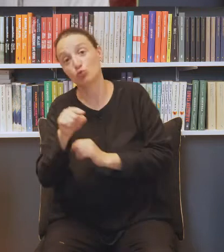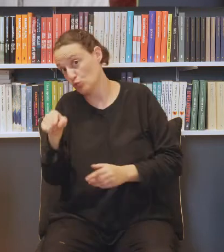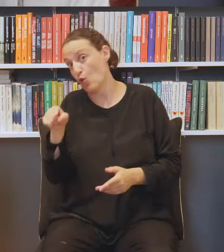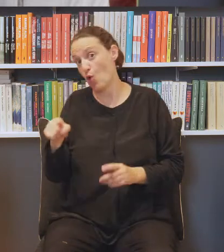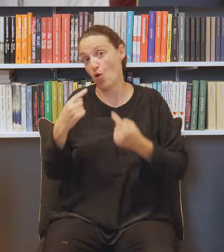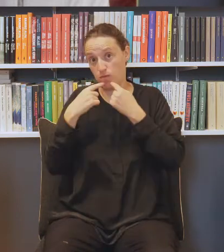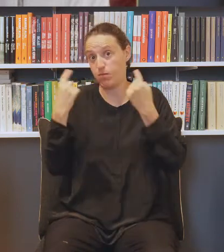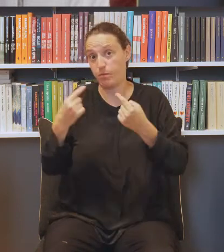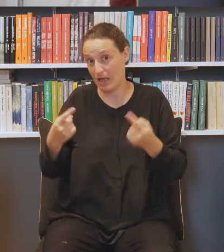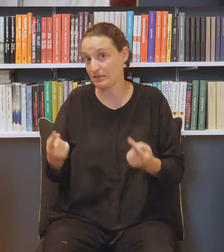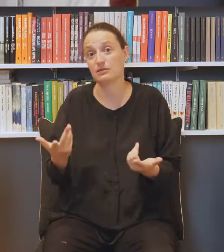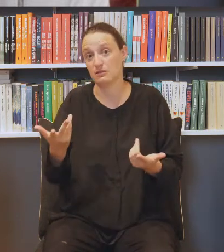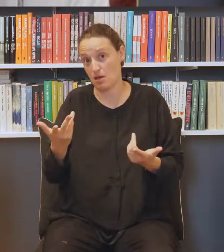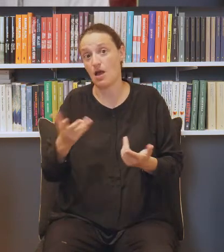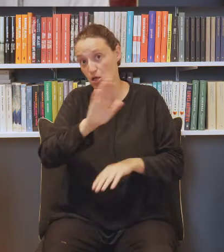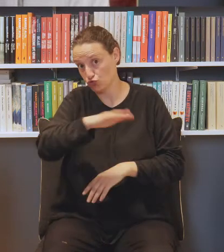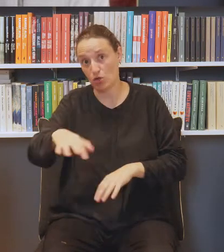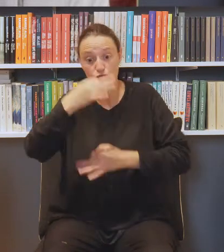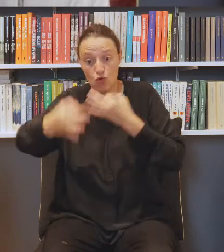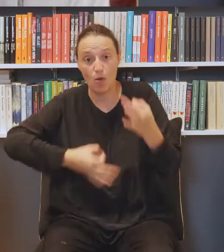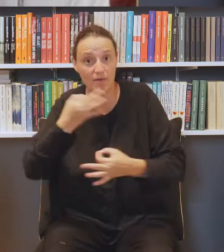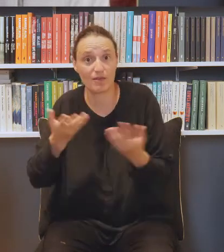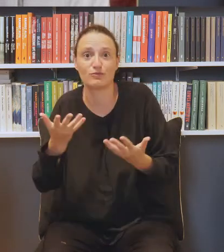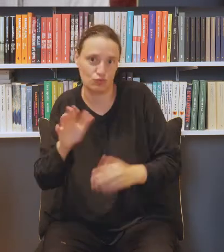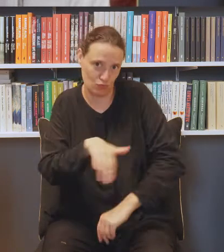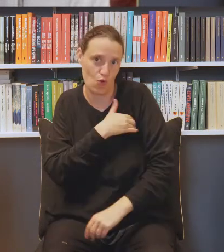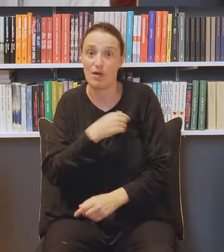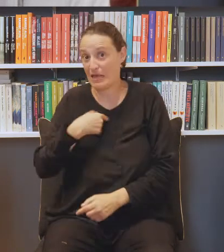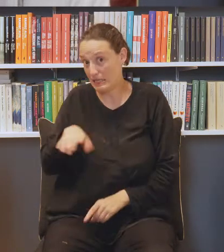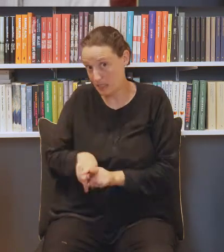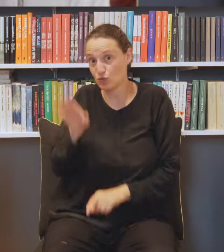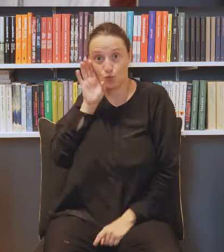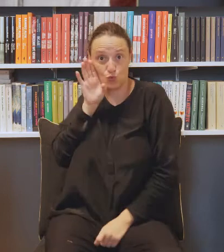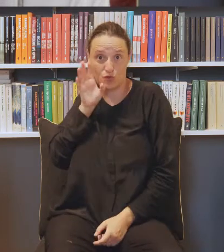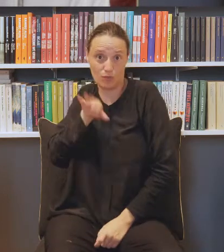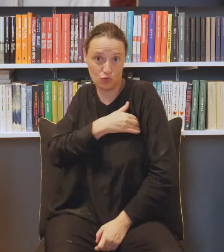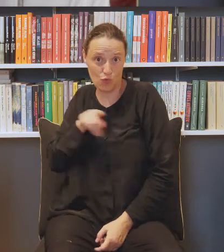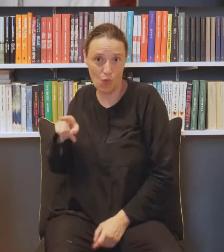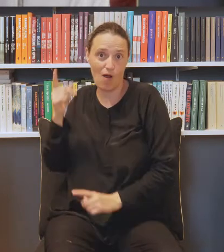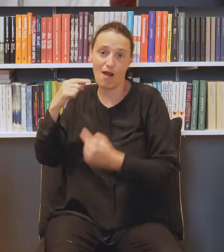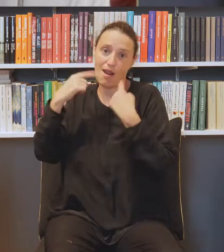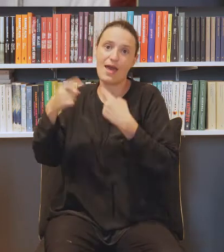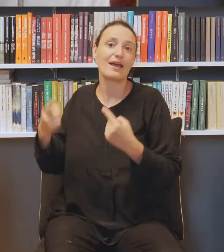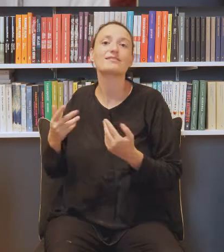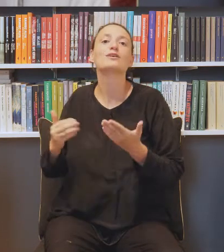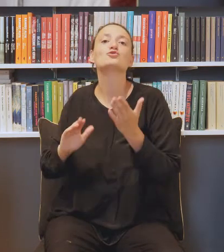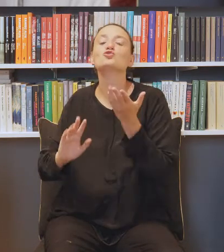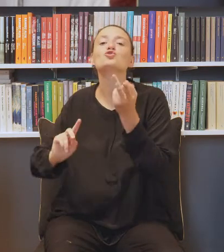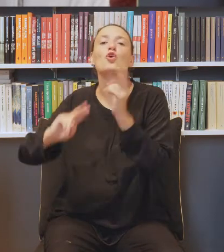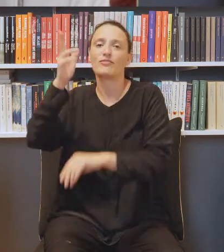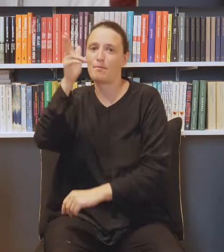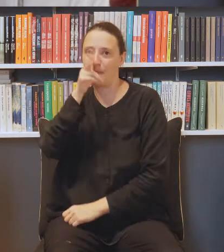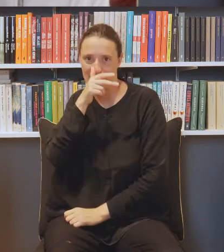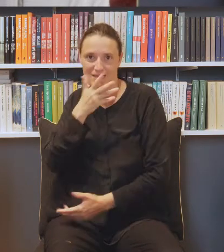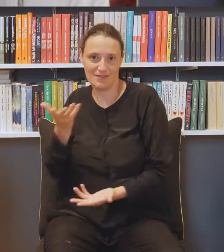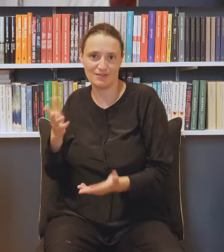właśnie dzieciom w szkole i ja też słyszałem w szkole często tą legendę i to jest taka legenda z Fabianic. Natomiast historia